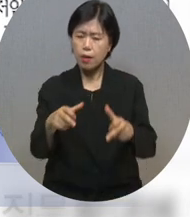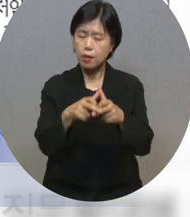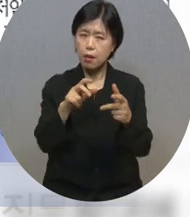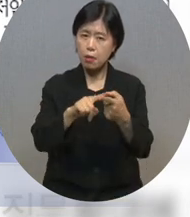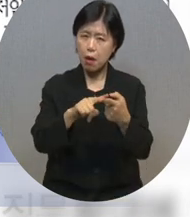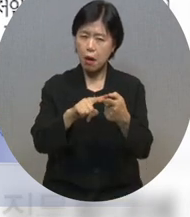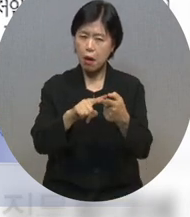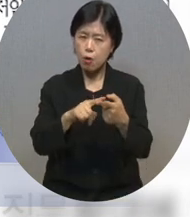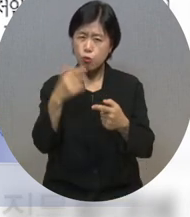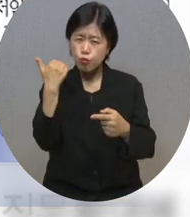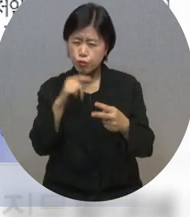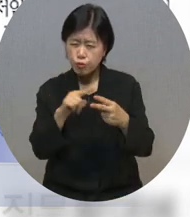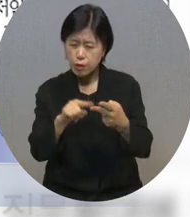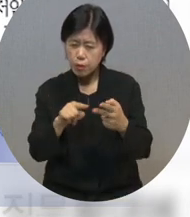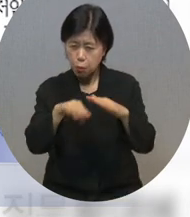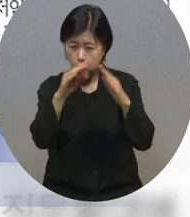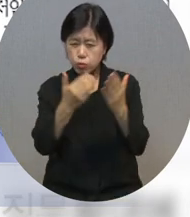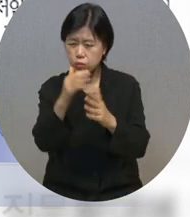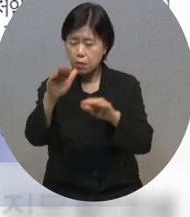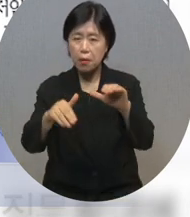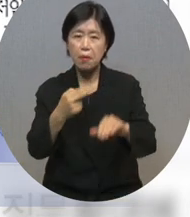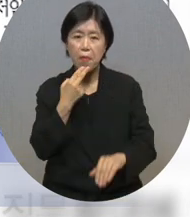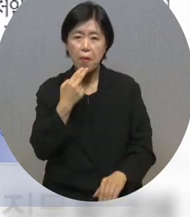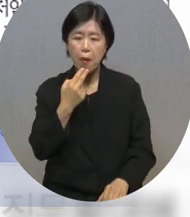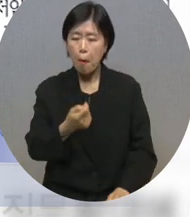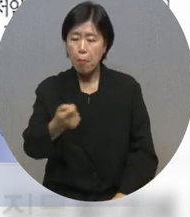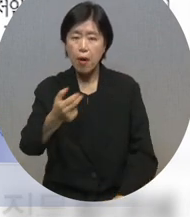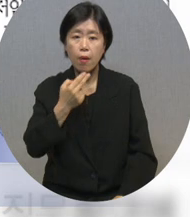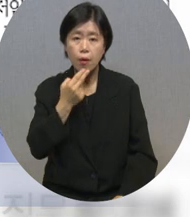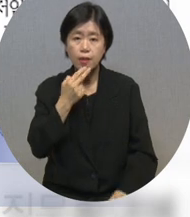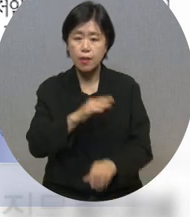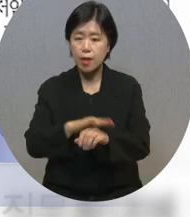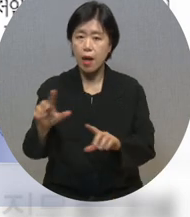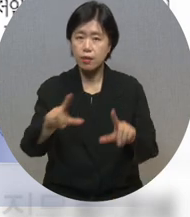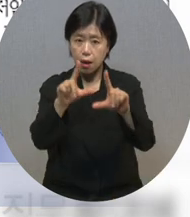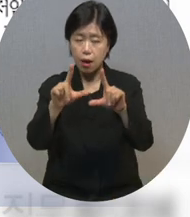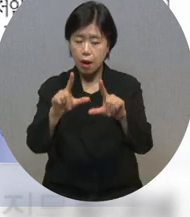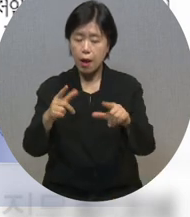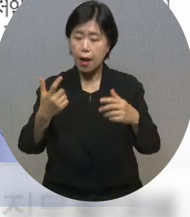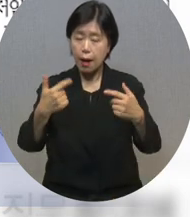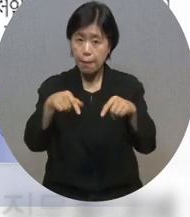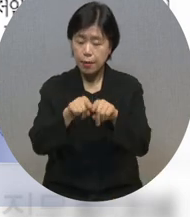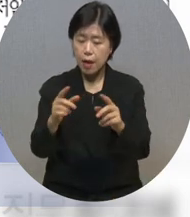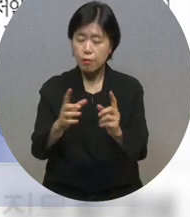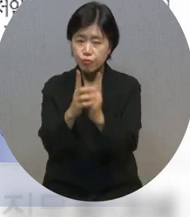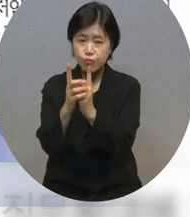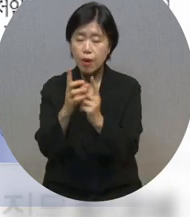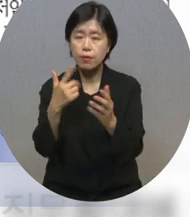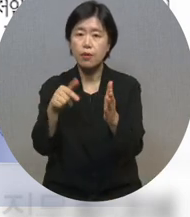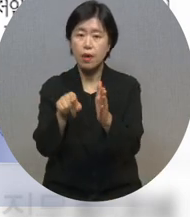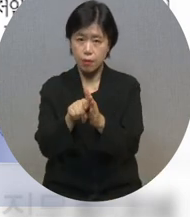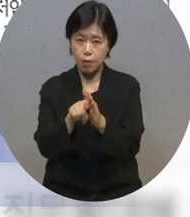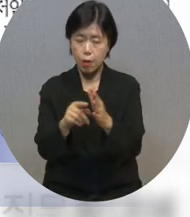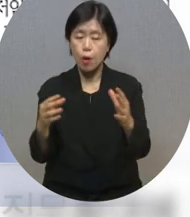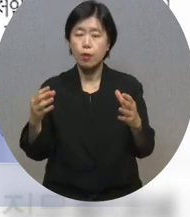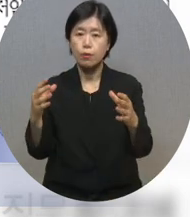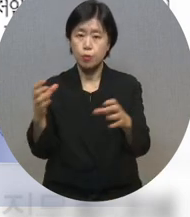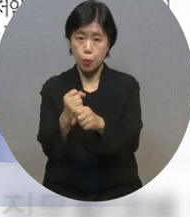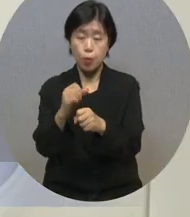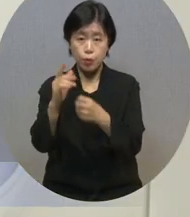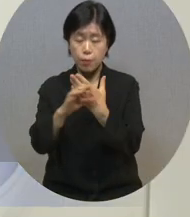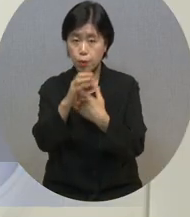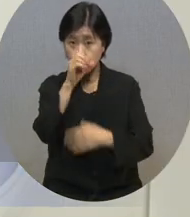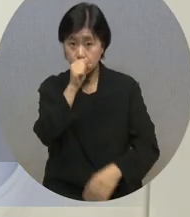소외와 불평등을 종식시키고 장애인과 비장애인의 평등과 사회 통합이 이루어질 수 있기를 바란다고